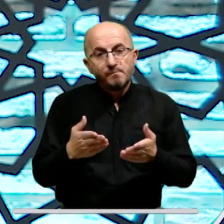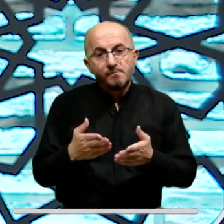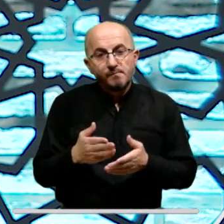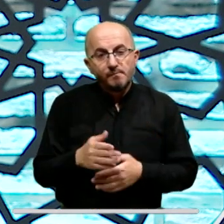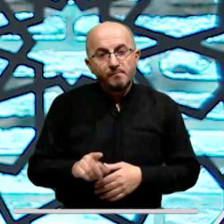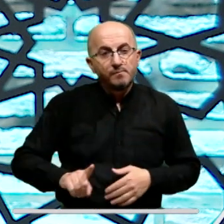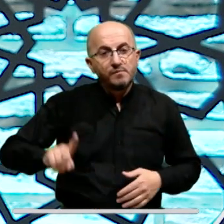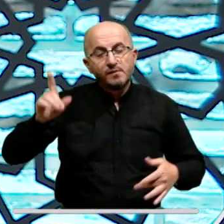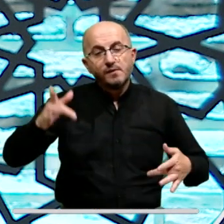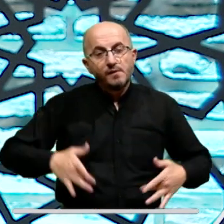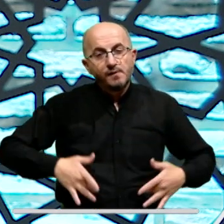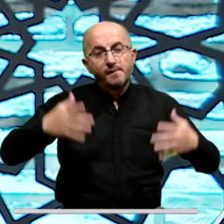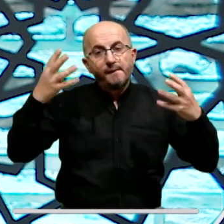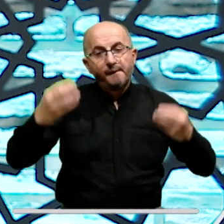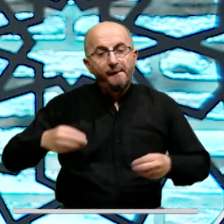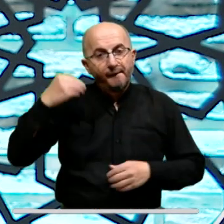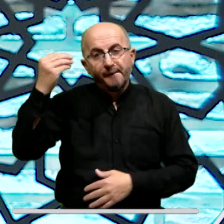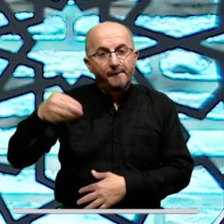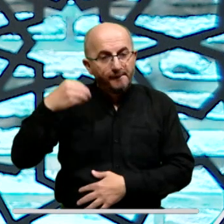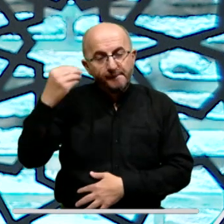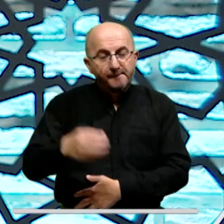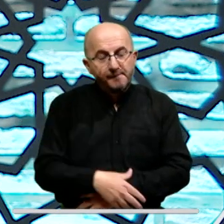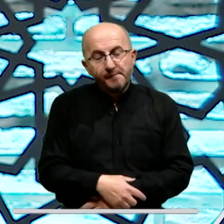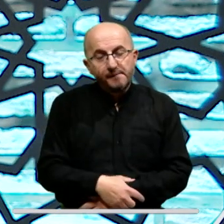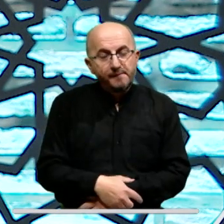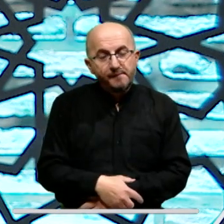ol. Allah razı olsun hocam. Allah sizden de razı olsun.